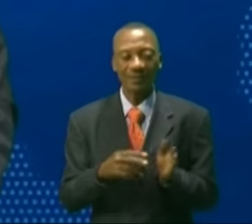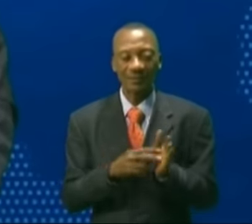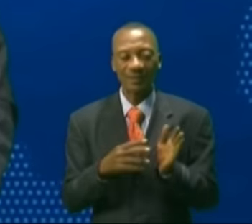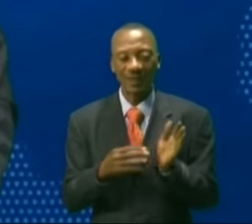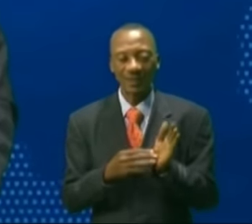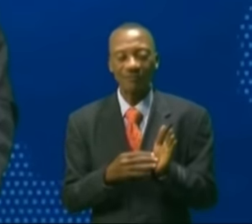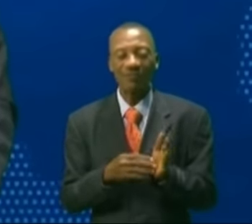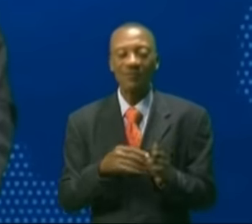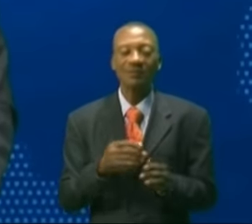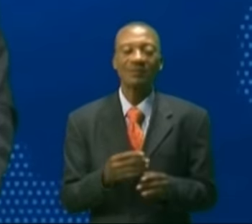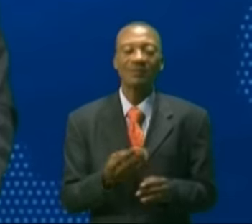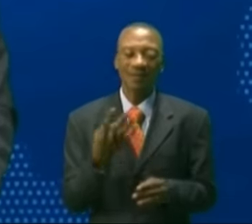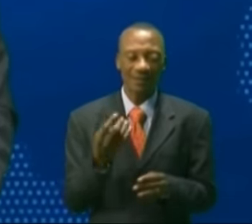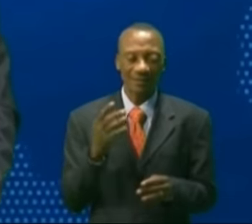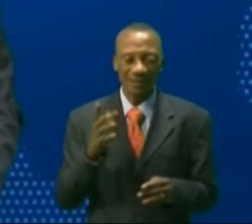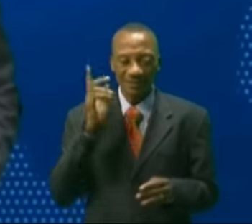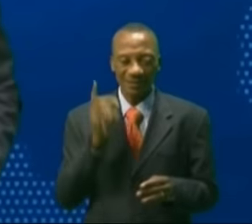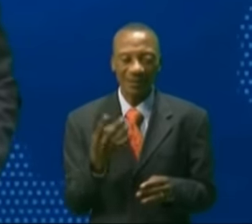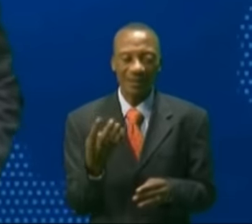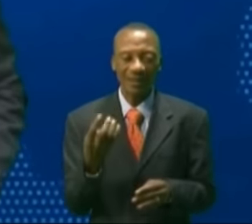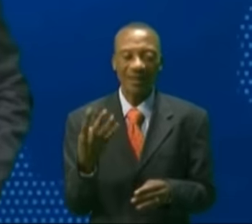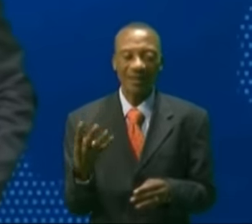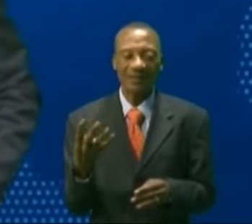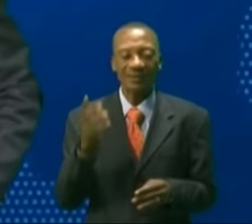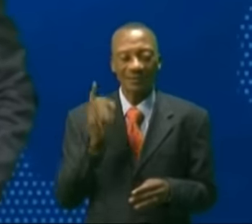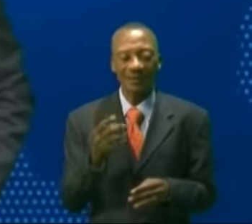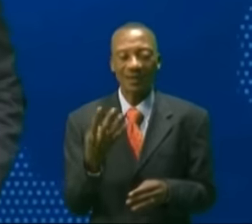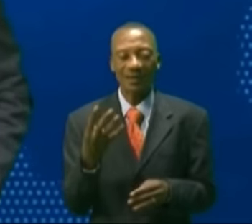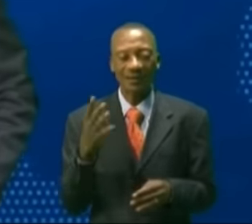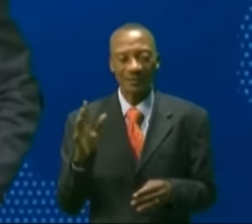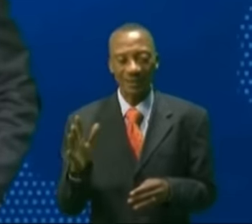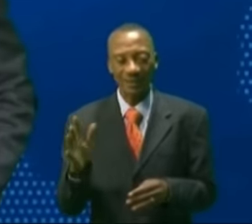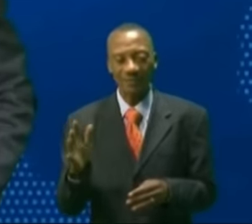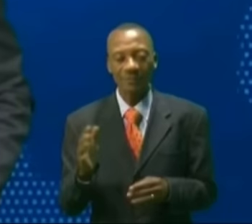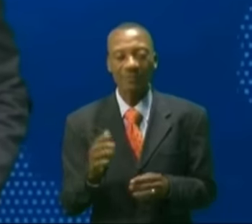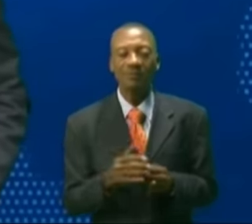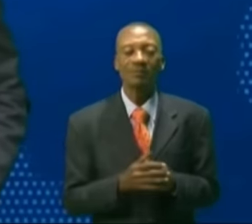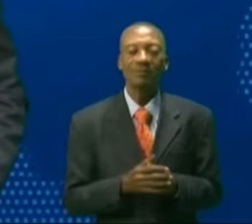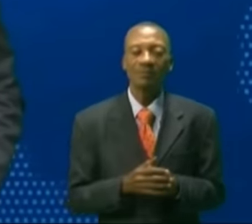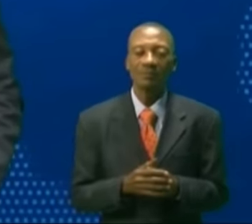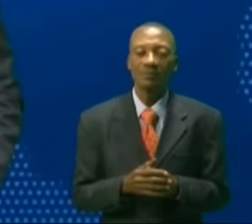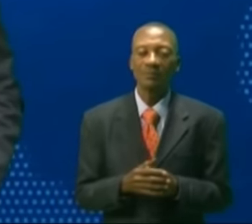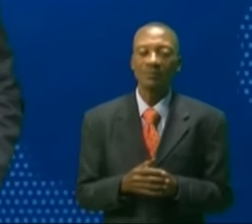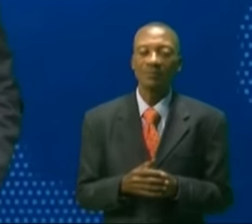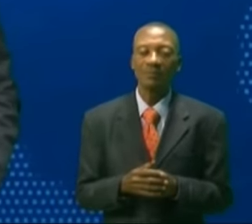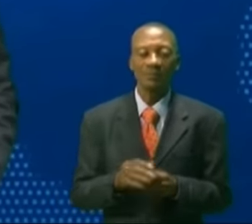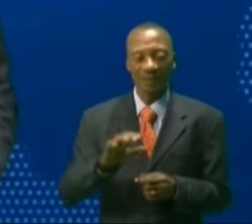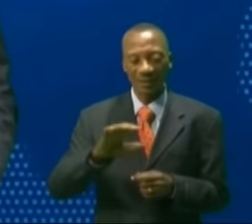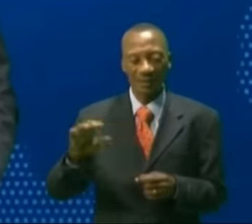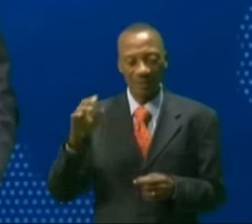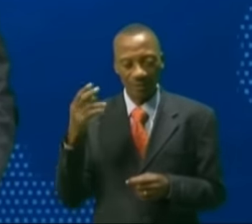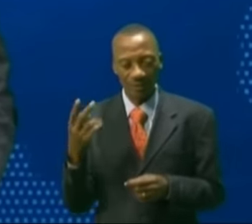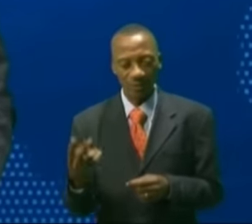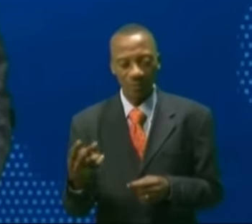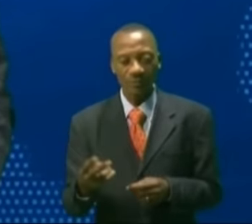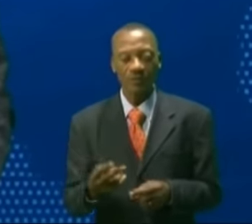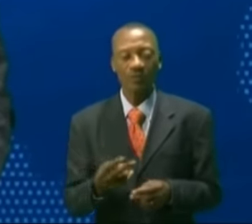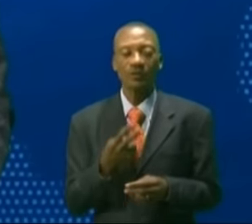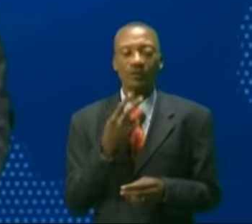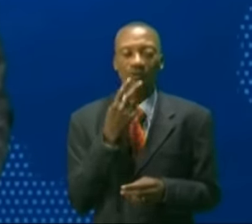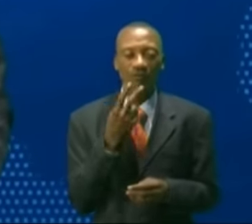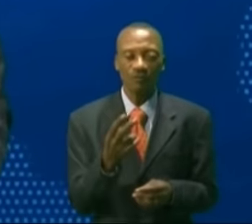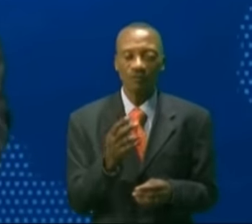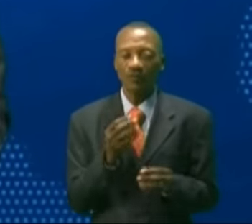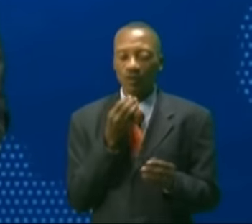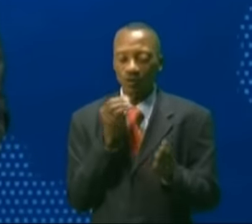85, 144, 145 et 156 alinéa 2, vu l'ordonnance numéro